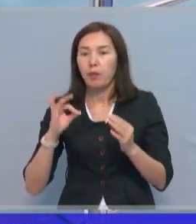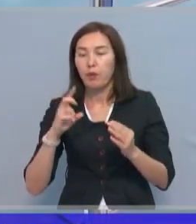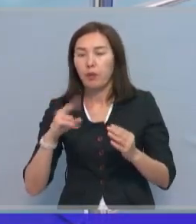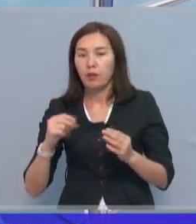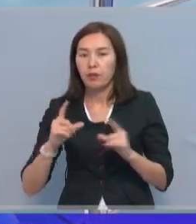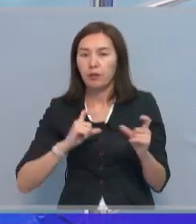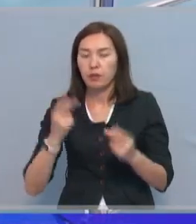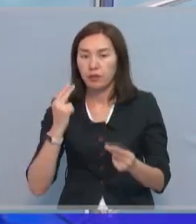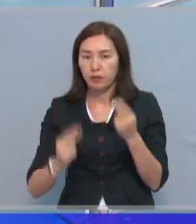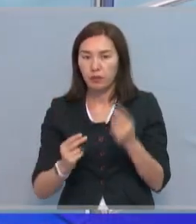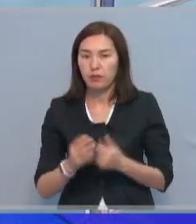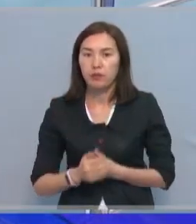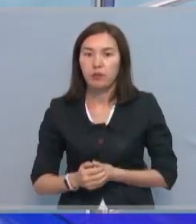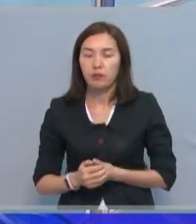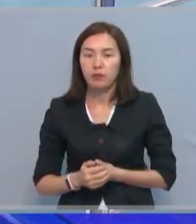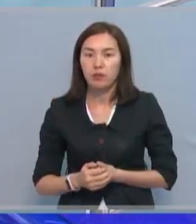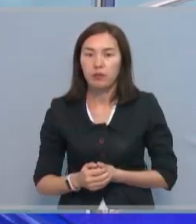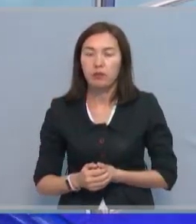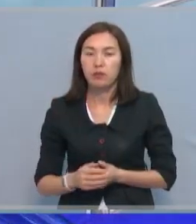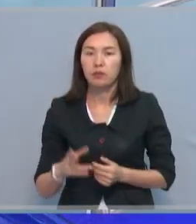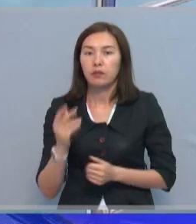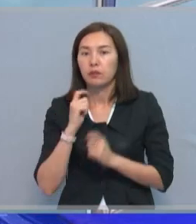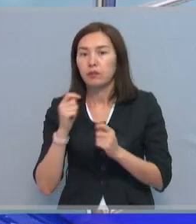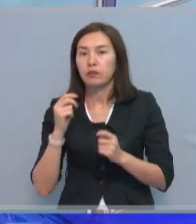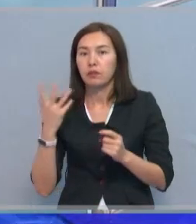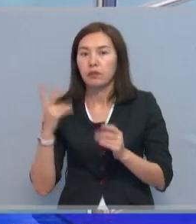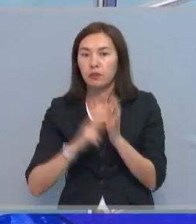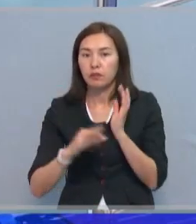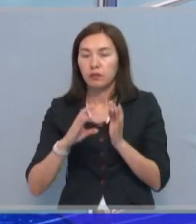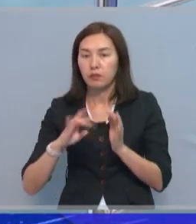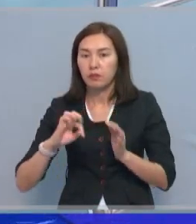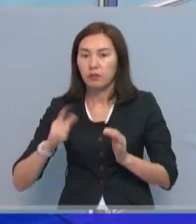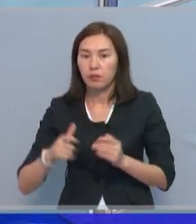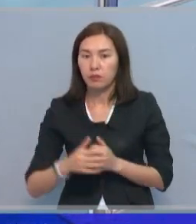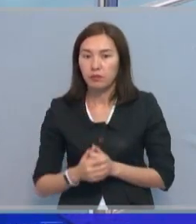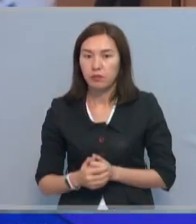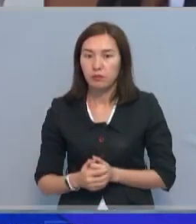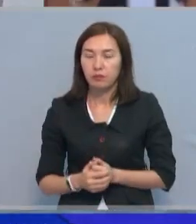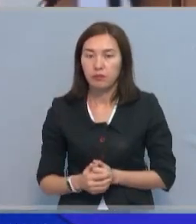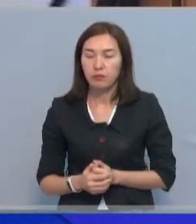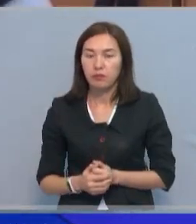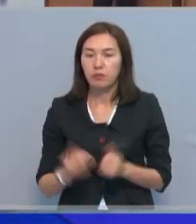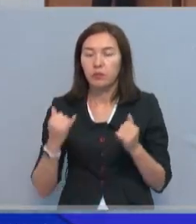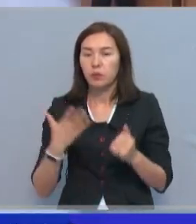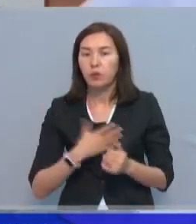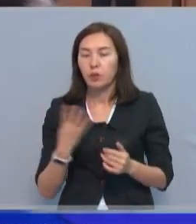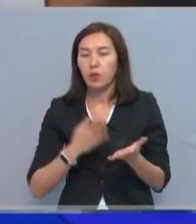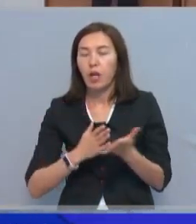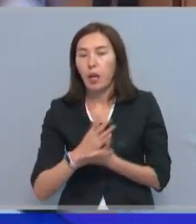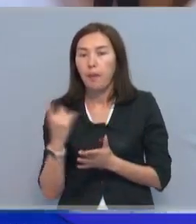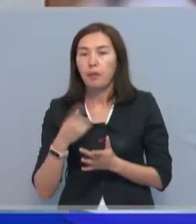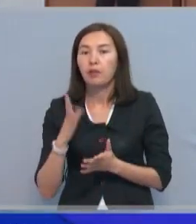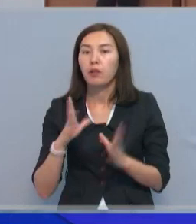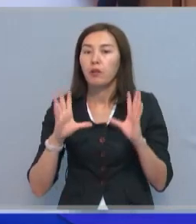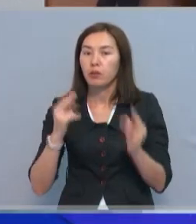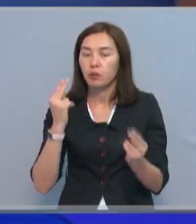және шахмат бағыттары бойынша бақ сынауда. Жүлде қоры 80 миллион теңге. Бүгін біз 4 бағыттың бірі